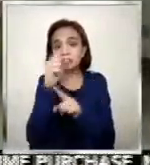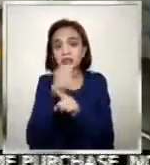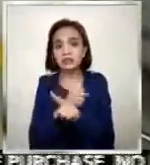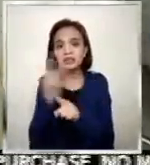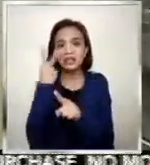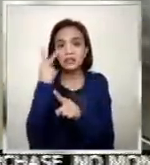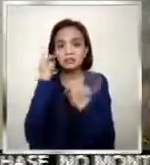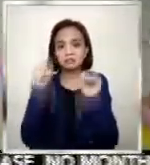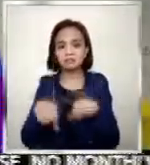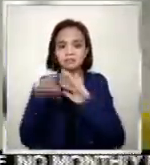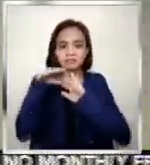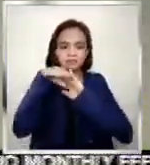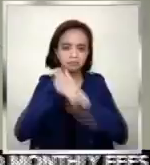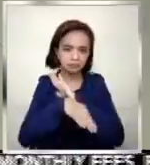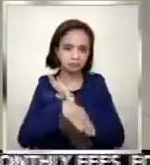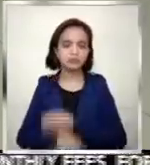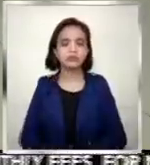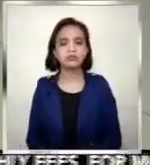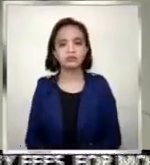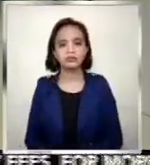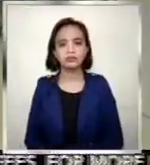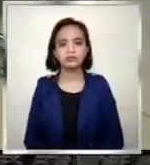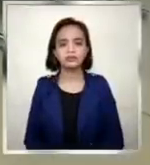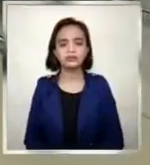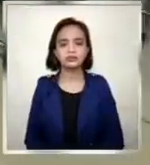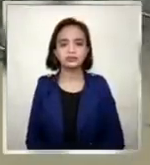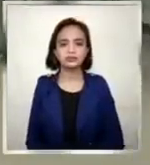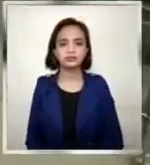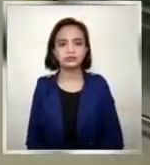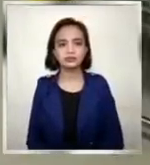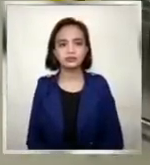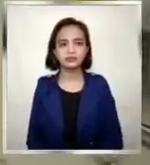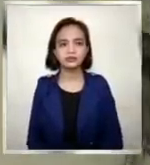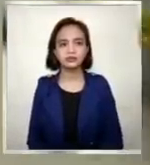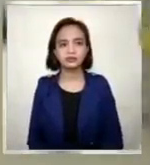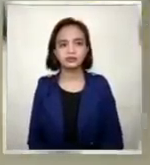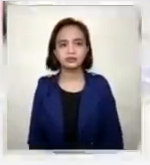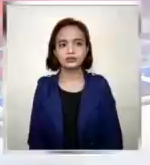COVID cases. Danoting Kungko, nakatutok 24 oras.